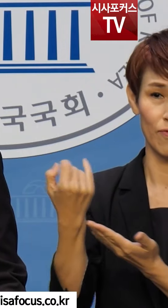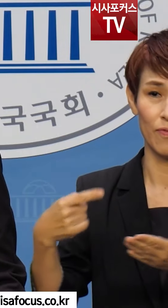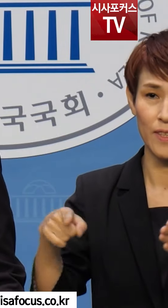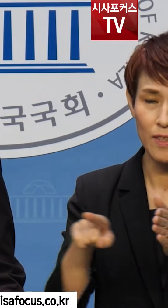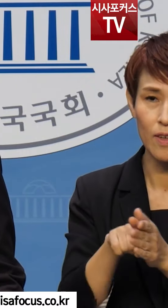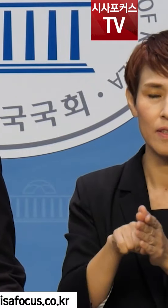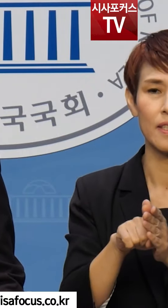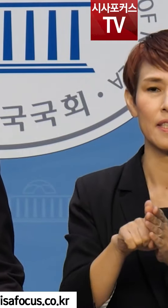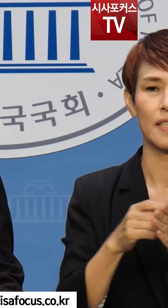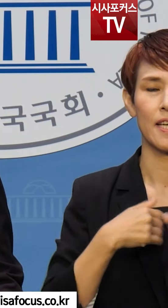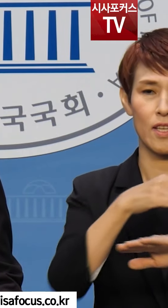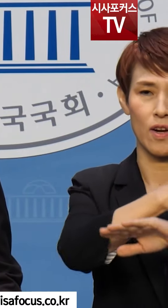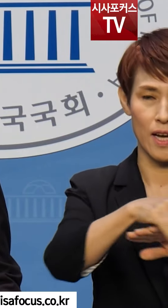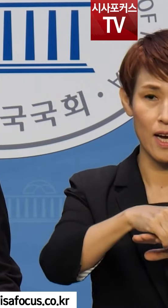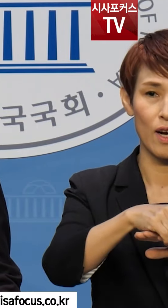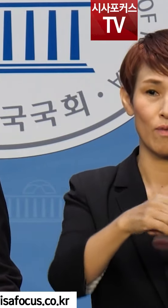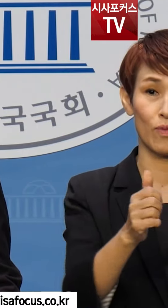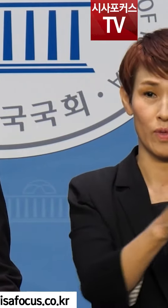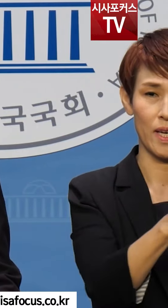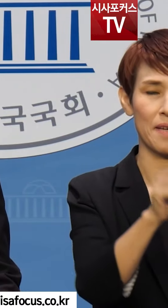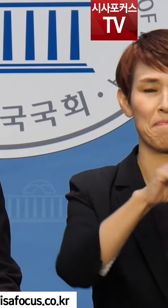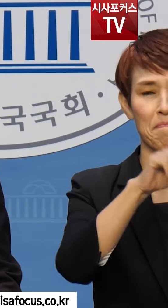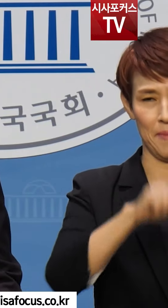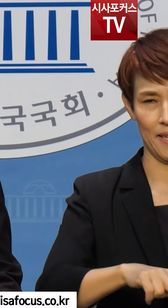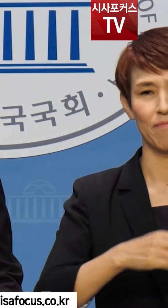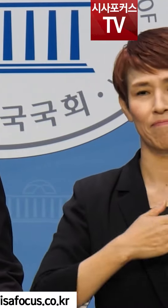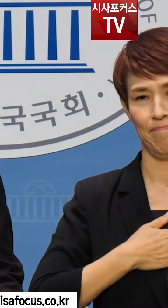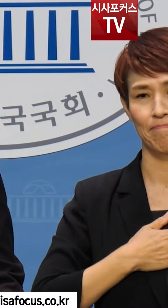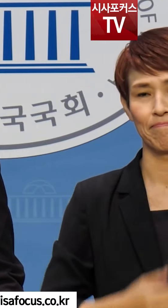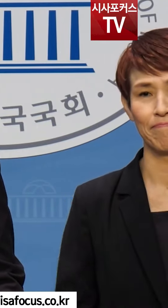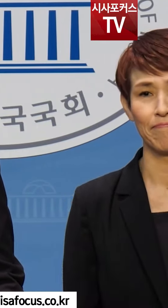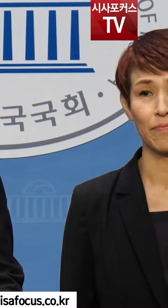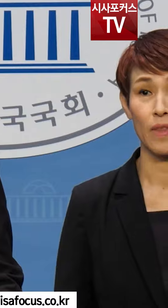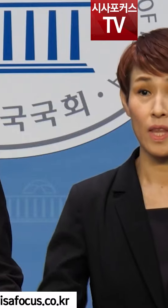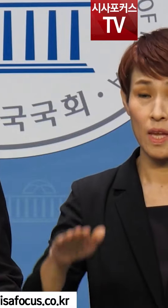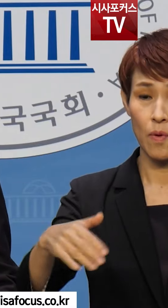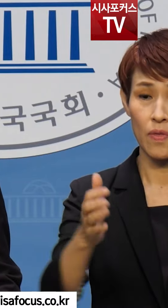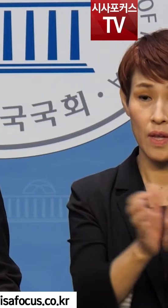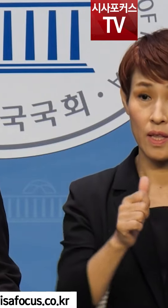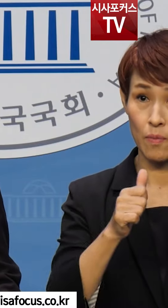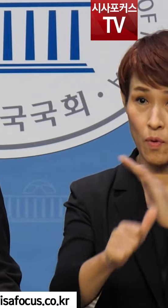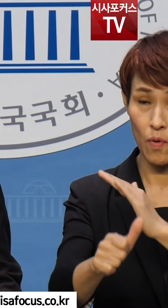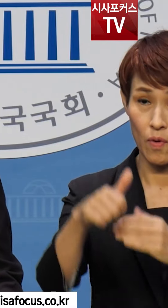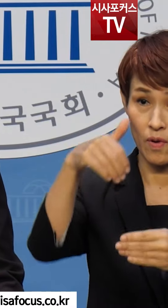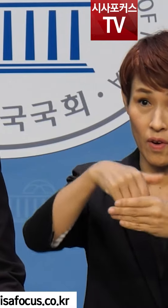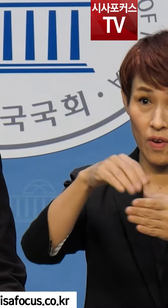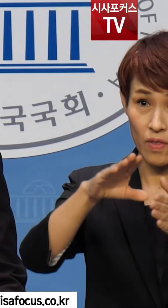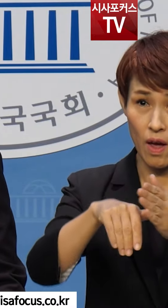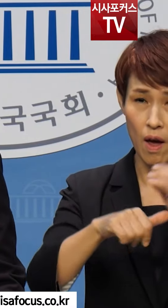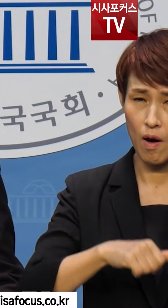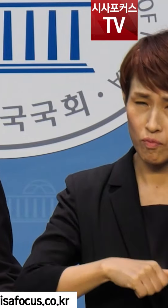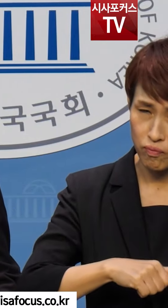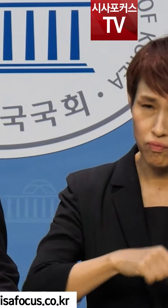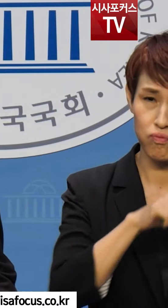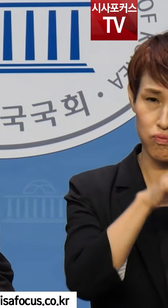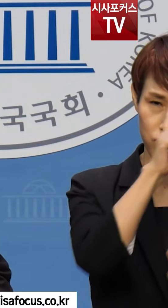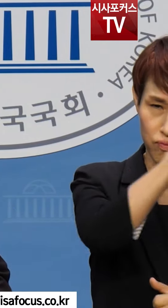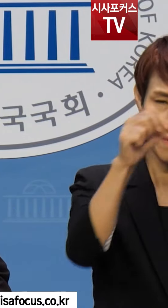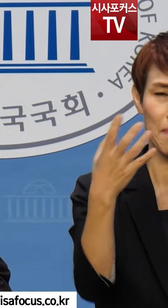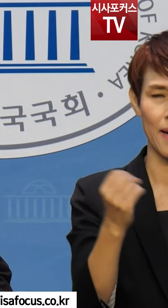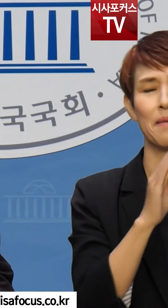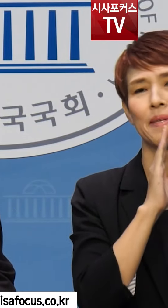개혁신당 전략기획 부총장직을 사퇴한 김범준입니다. 이번 당대표 선거에는 여러 훌륭한 후보들이 많이 나와